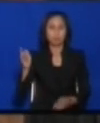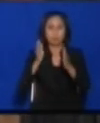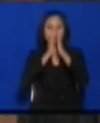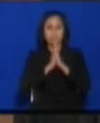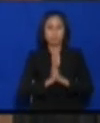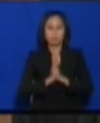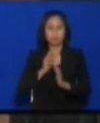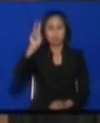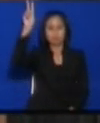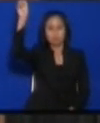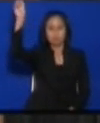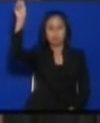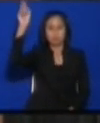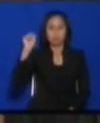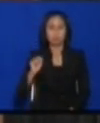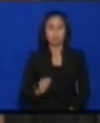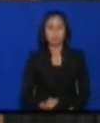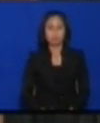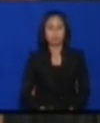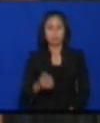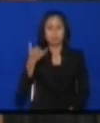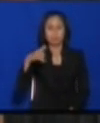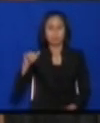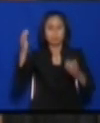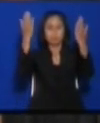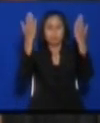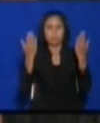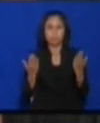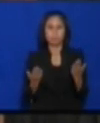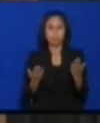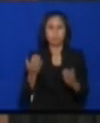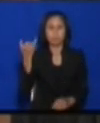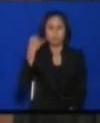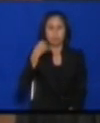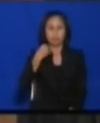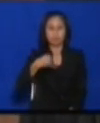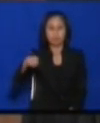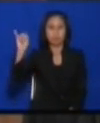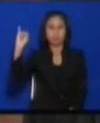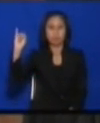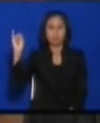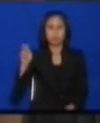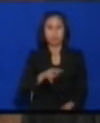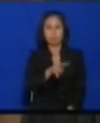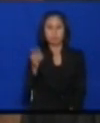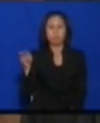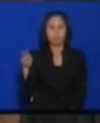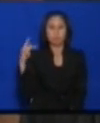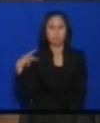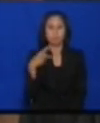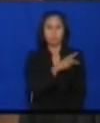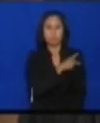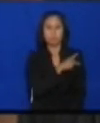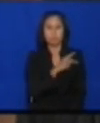Wa Ta'ala Hai Yang telah melimpahkan rahmat kepada kita semua Hai hari ini kita bisa berkumpul